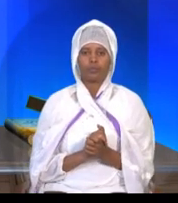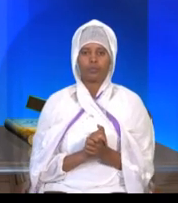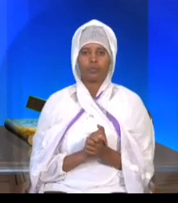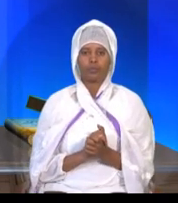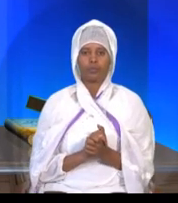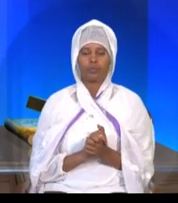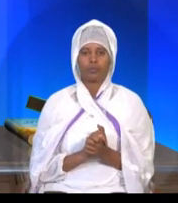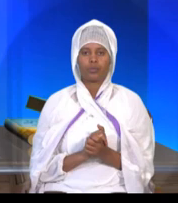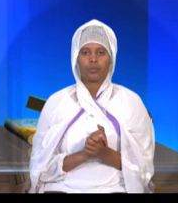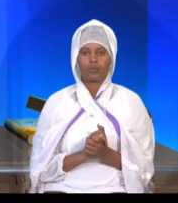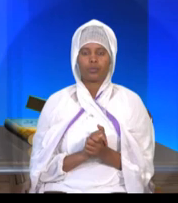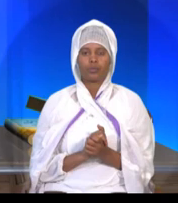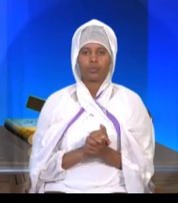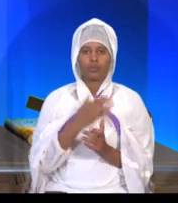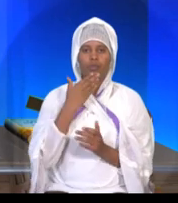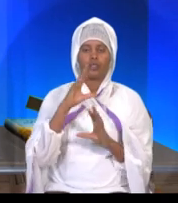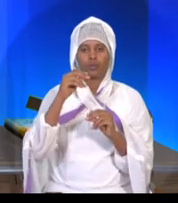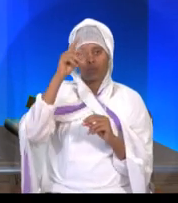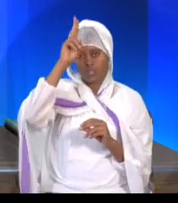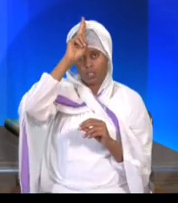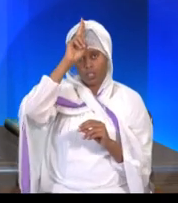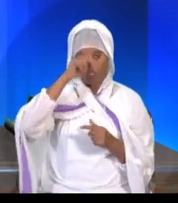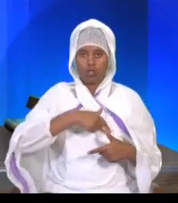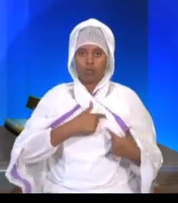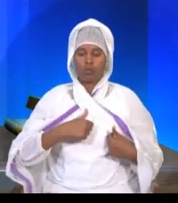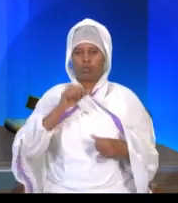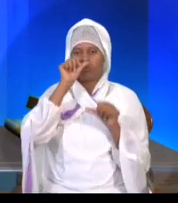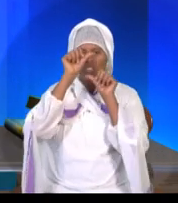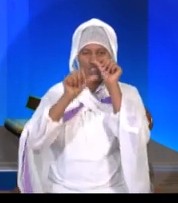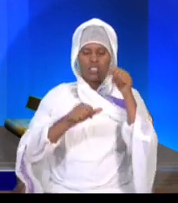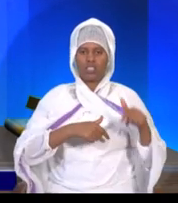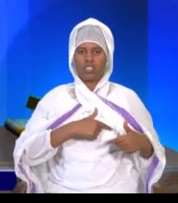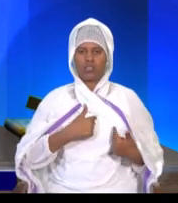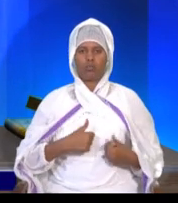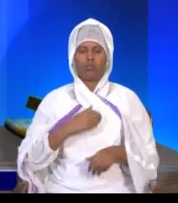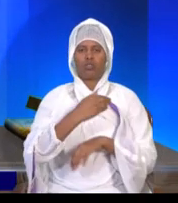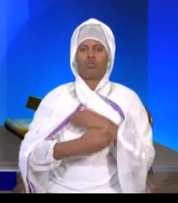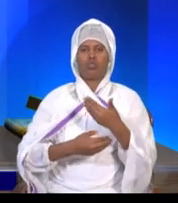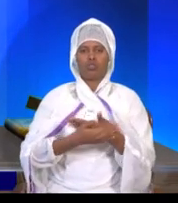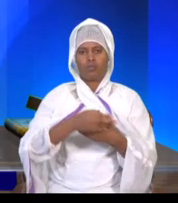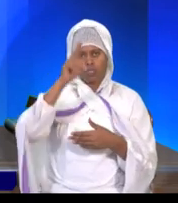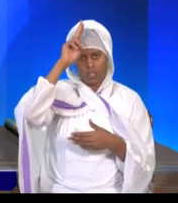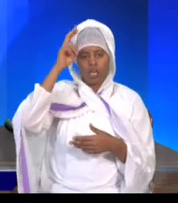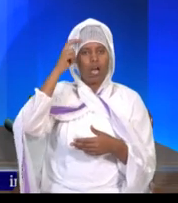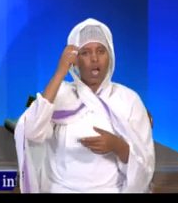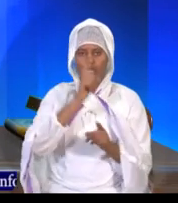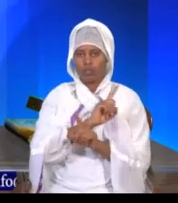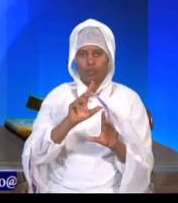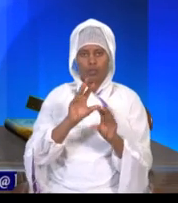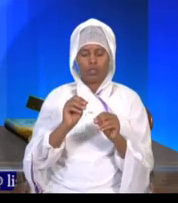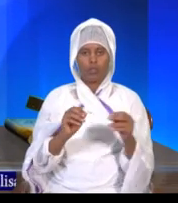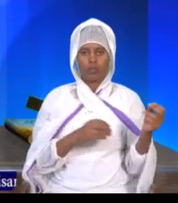ወበተሃዮ ይገለብ ልቦም ማኒ ሰይጣን በትዕቢትን በሸለል ምባልን ልቦም ይዕፍኖሞ አይንስሑን